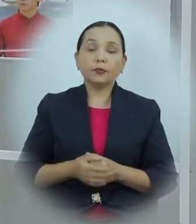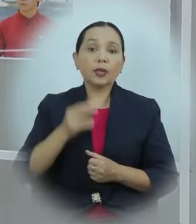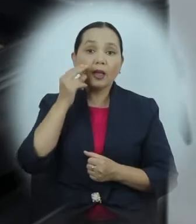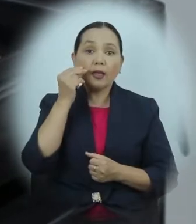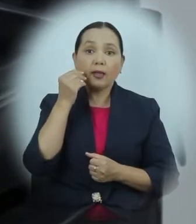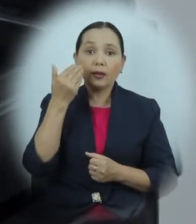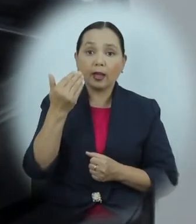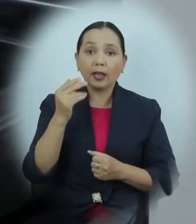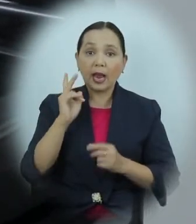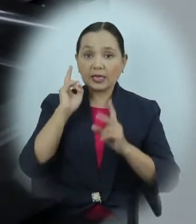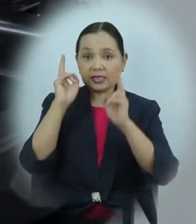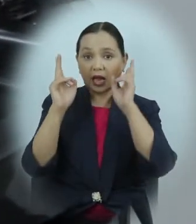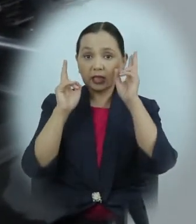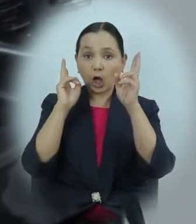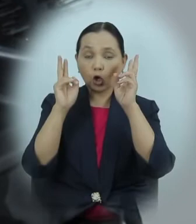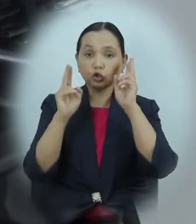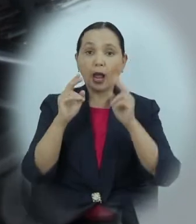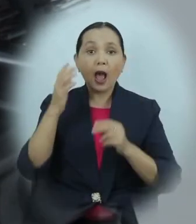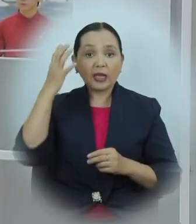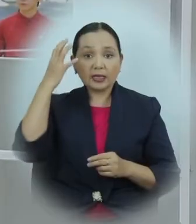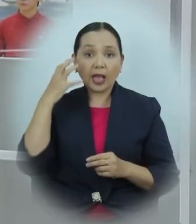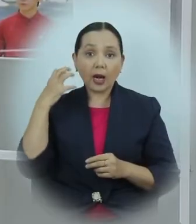Erkaklar sartaroshlarda ham taroqlar